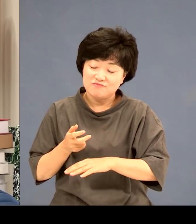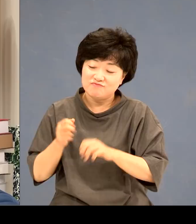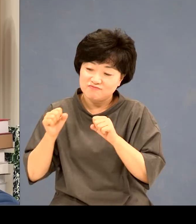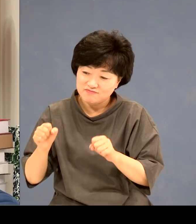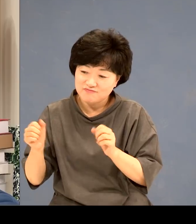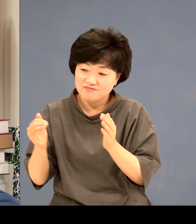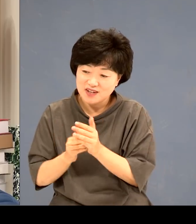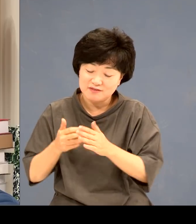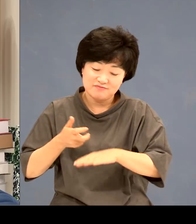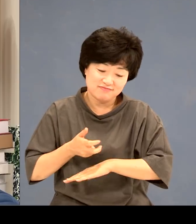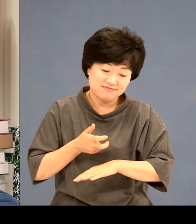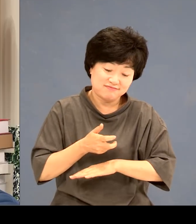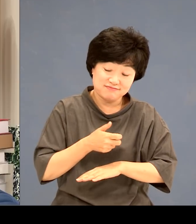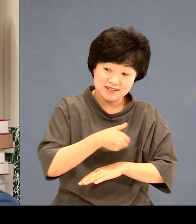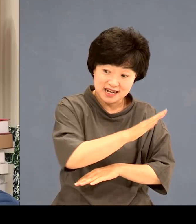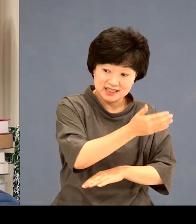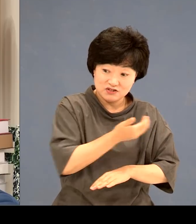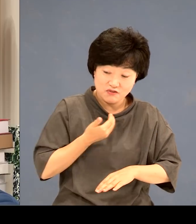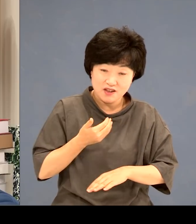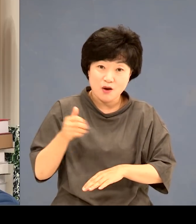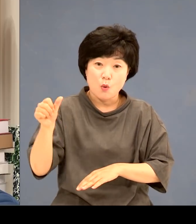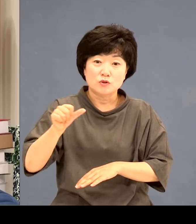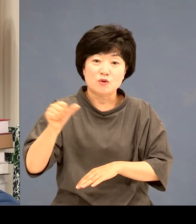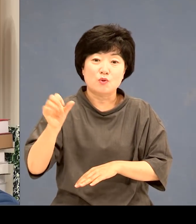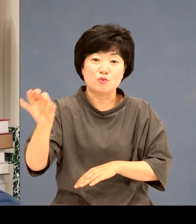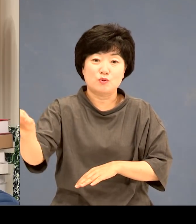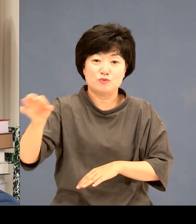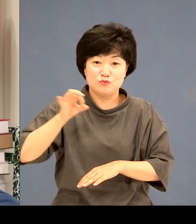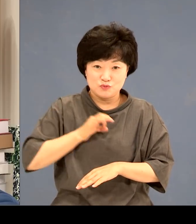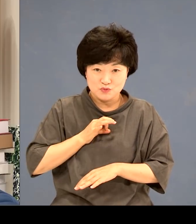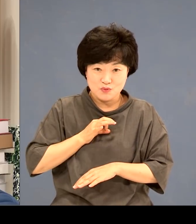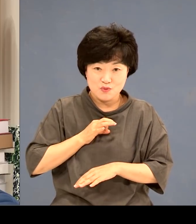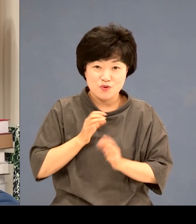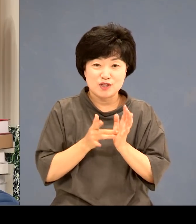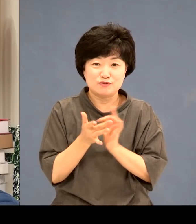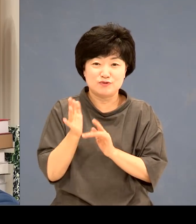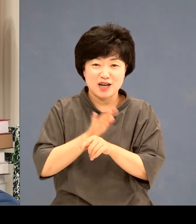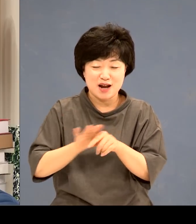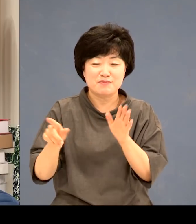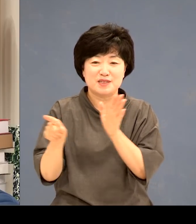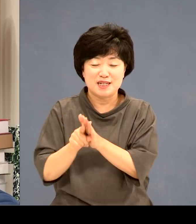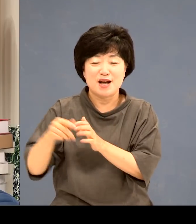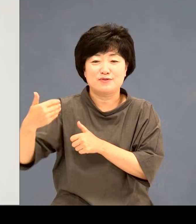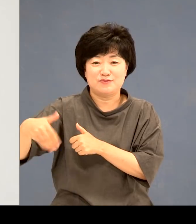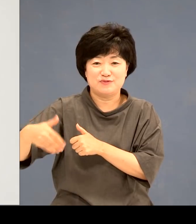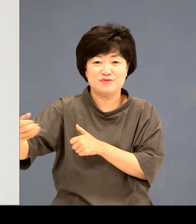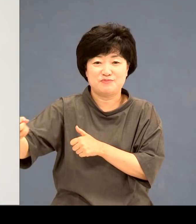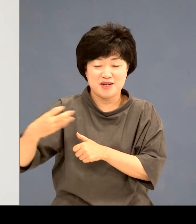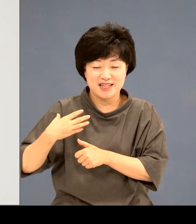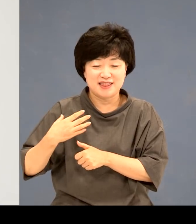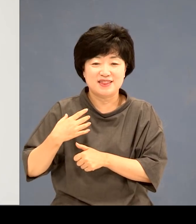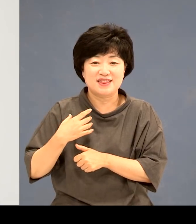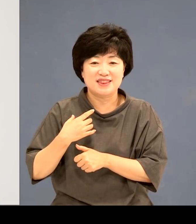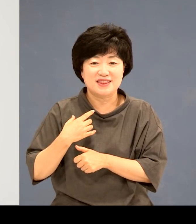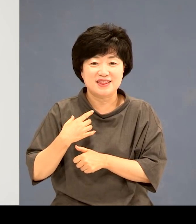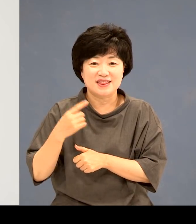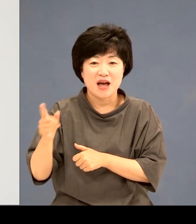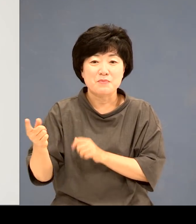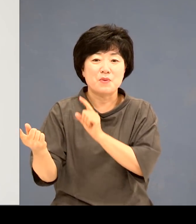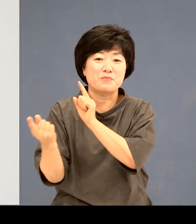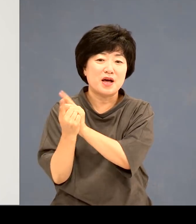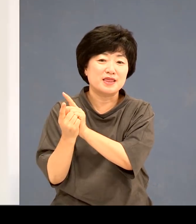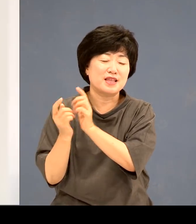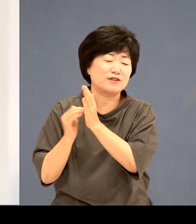타고 이제 이렇게 올라올 때 5,000원을 이렇게 주시면서 예수님 잘 믿으라고 이제